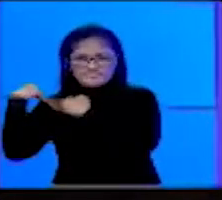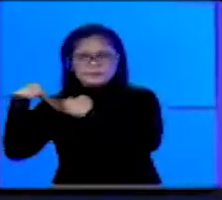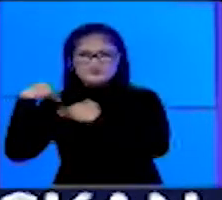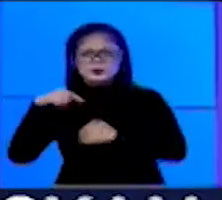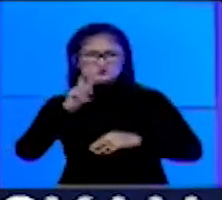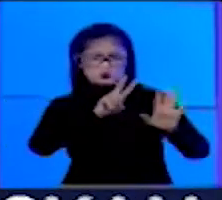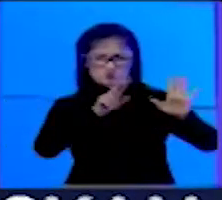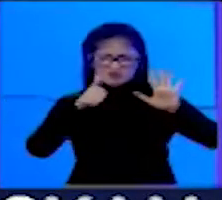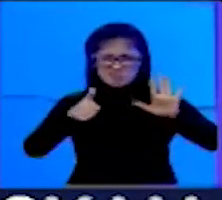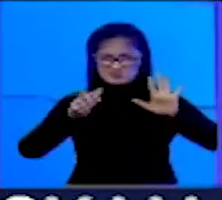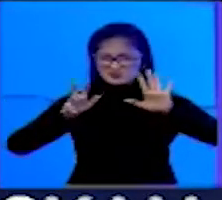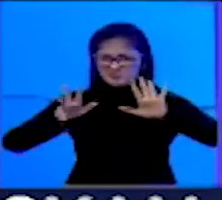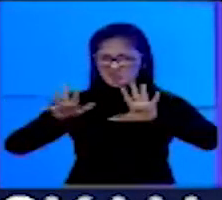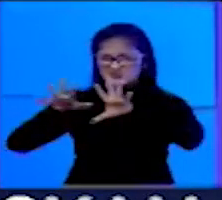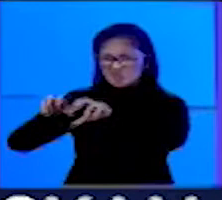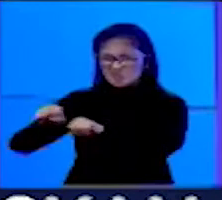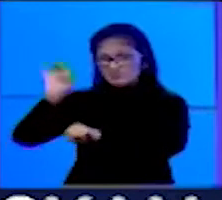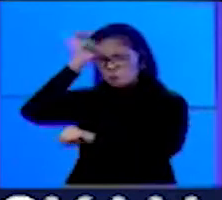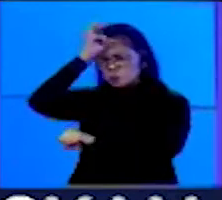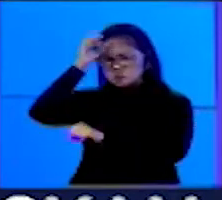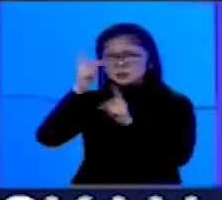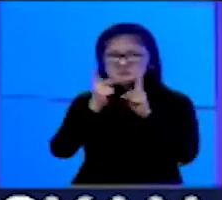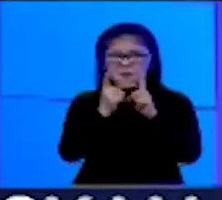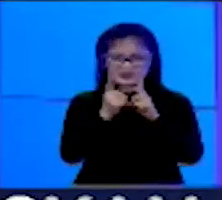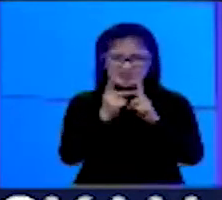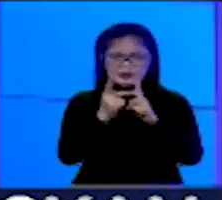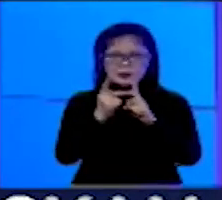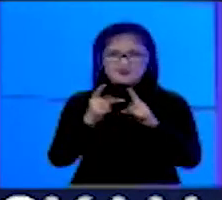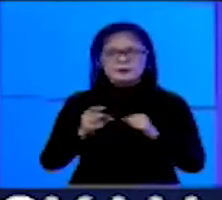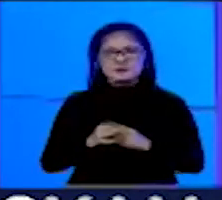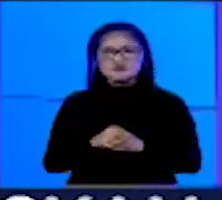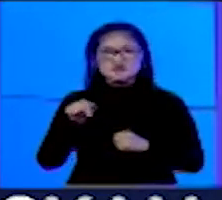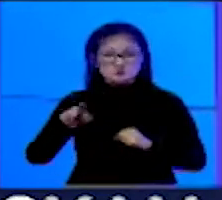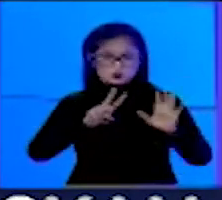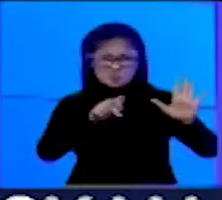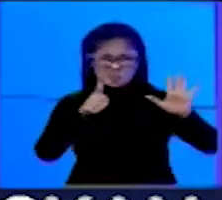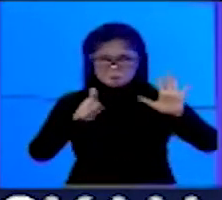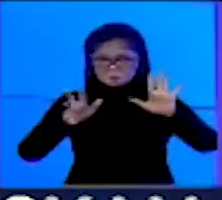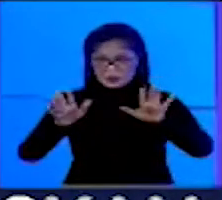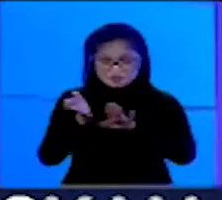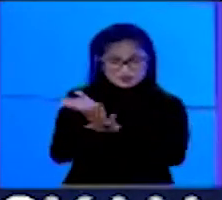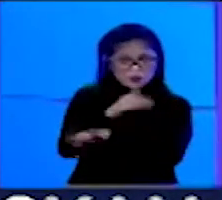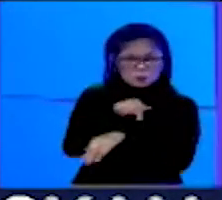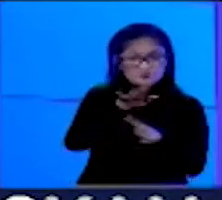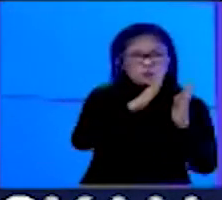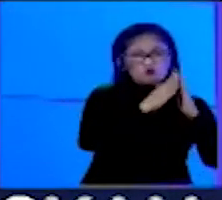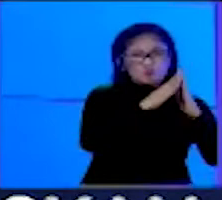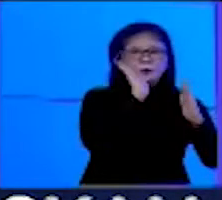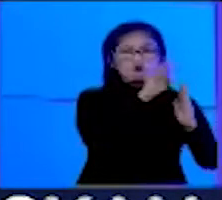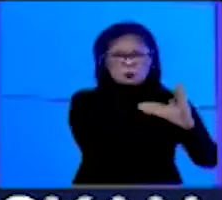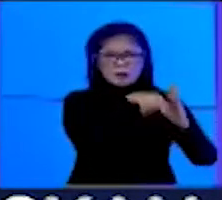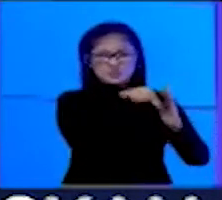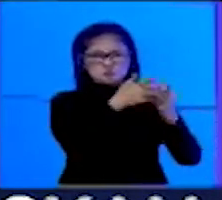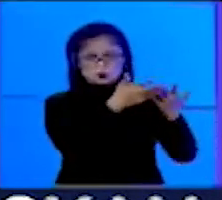massa yang diamankan di Mapol Restabes Semarang, 265 diantaranya sudah dipulangkan. Sementara 4 lainnya yang